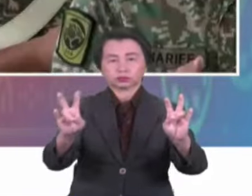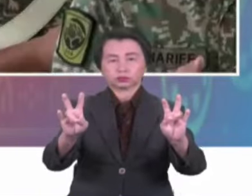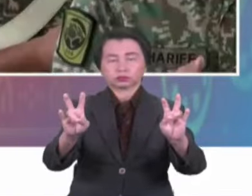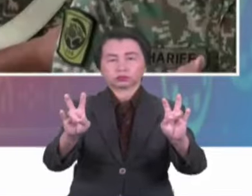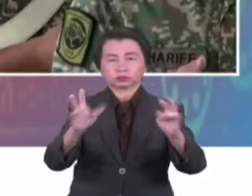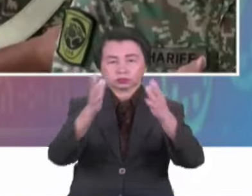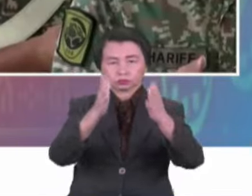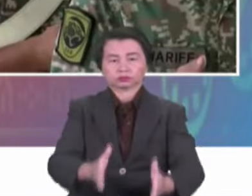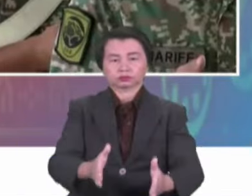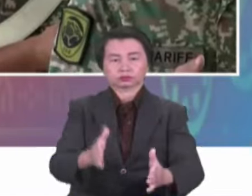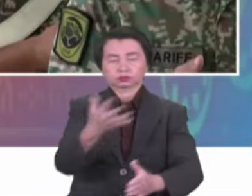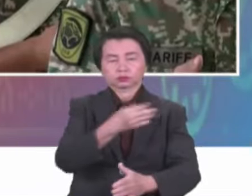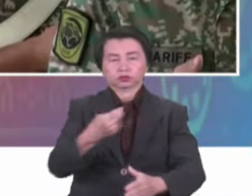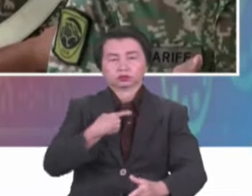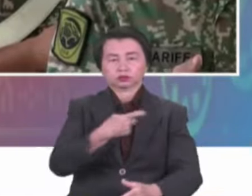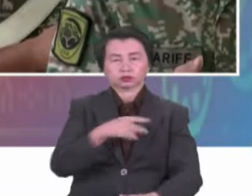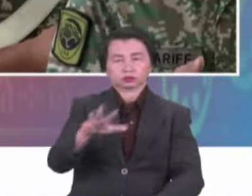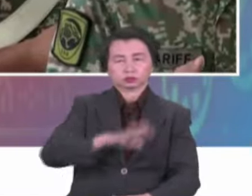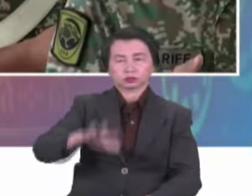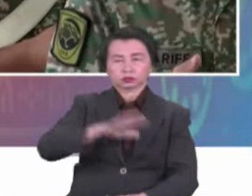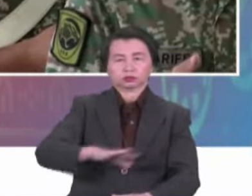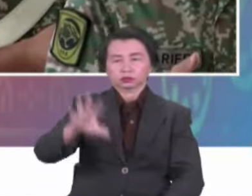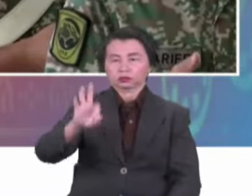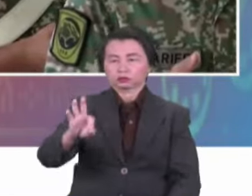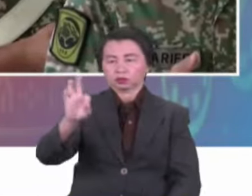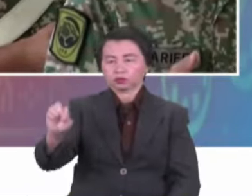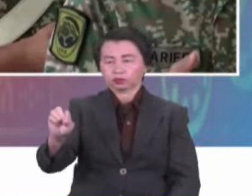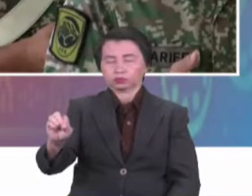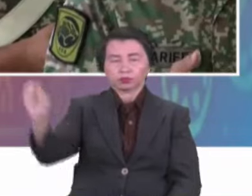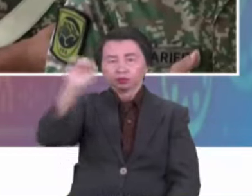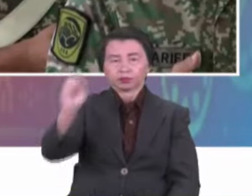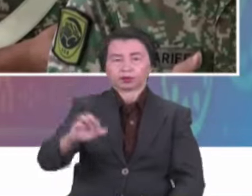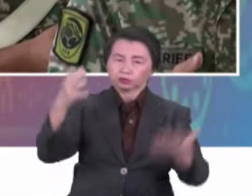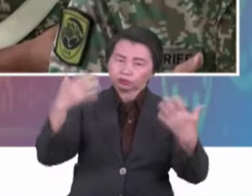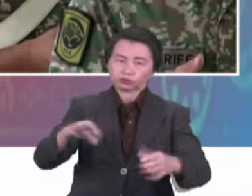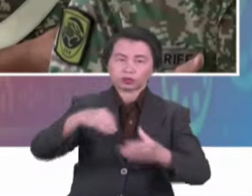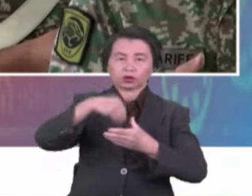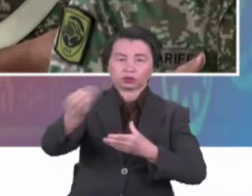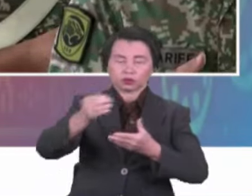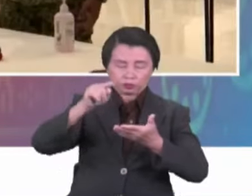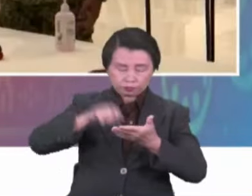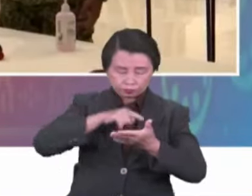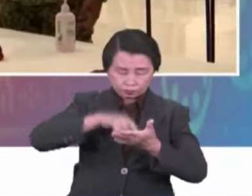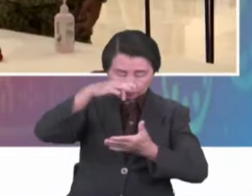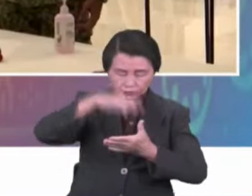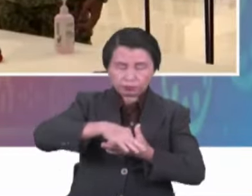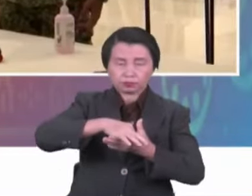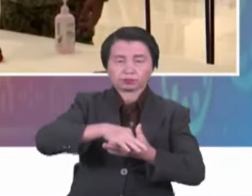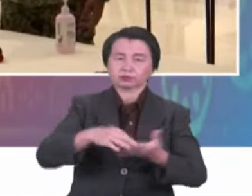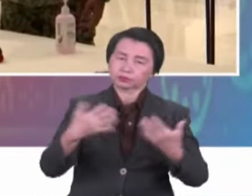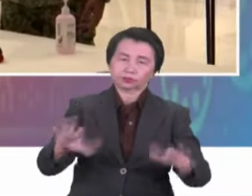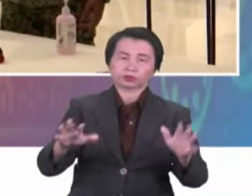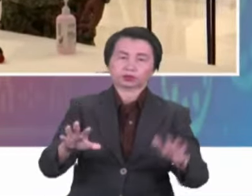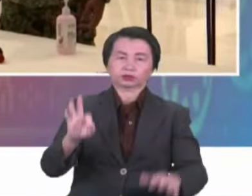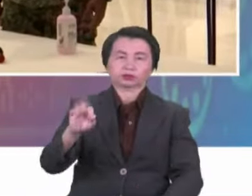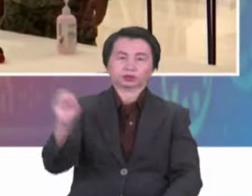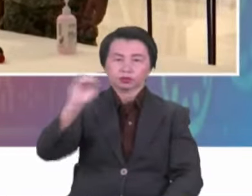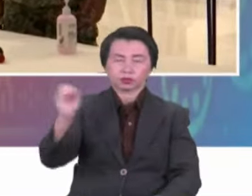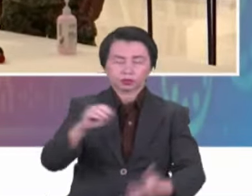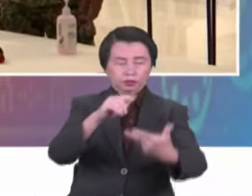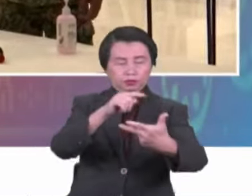7,397 pengundilah, dan kita jangka lebih kurang 90% telah keluar mengundi. Untuk di kem